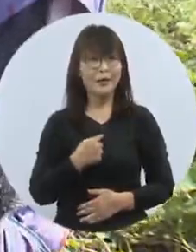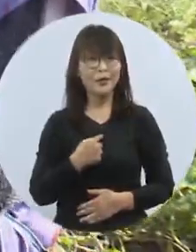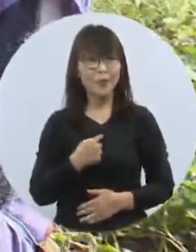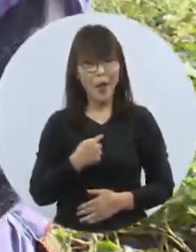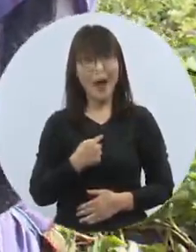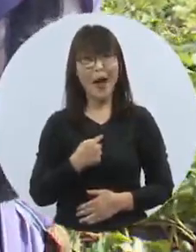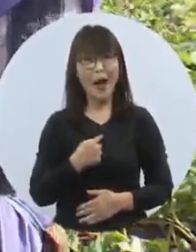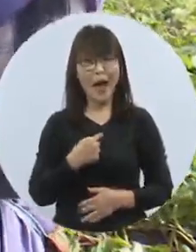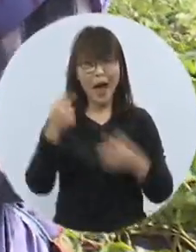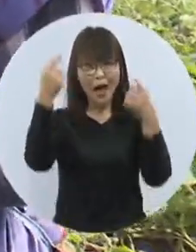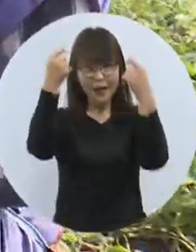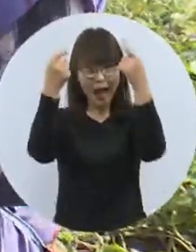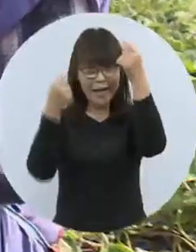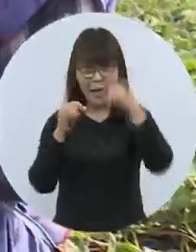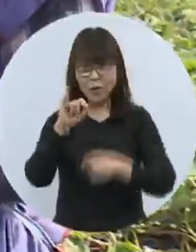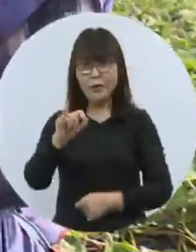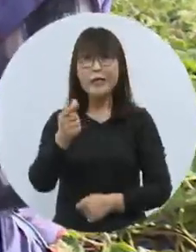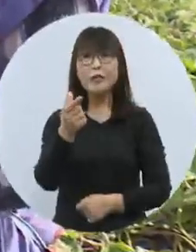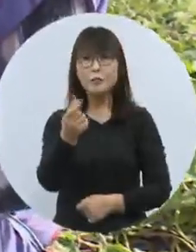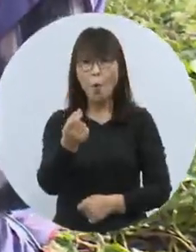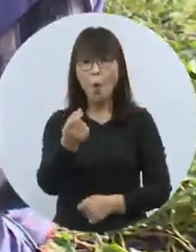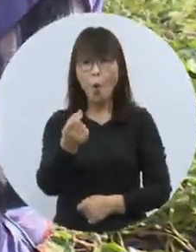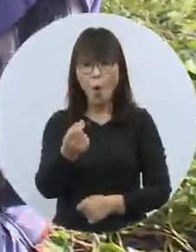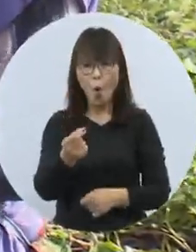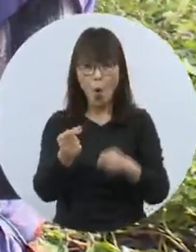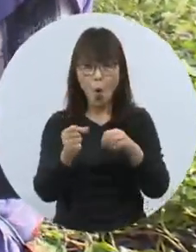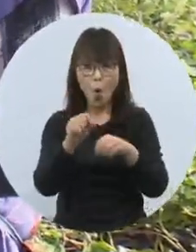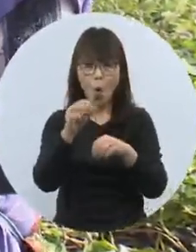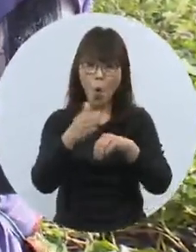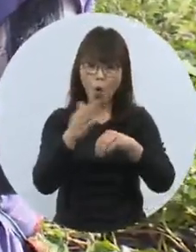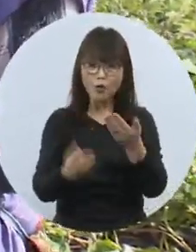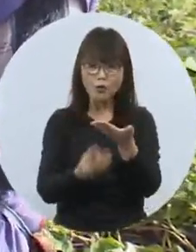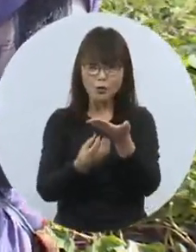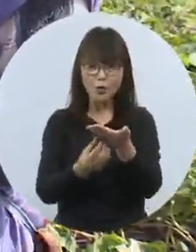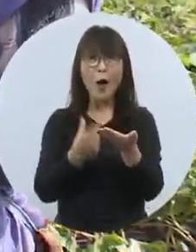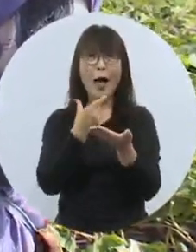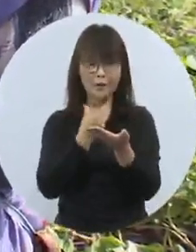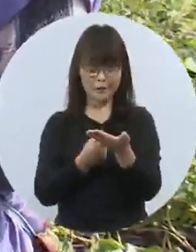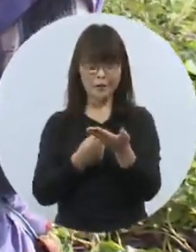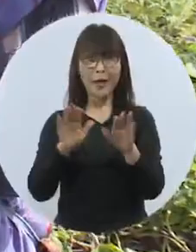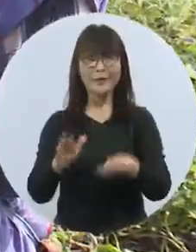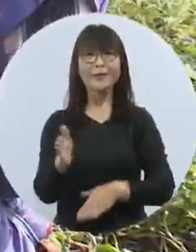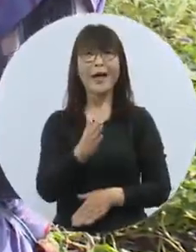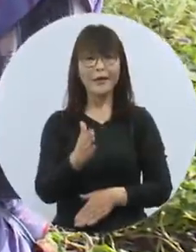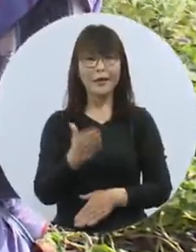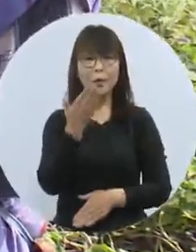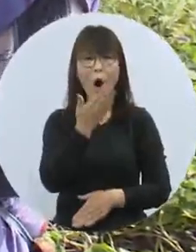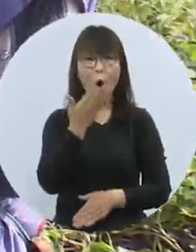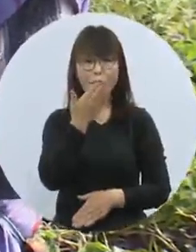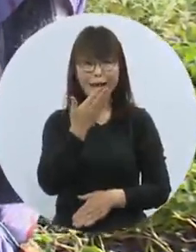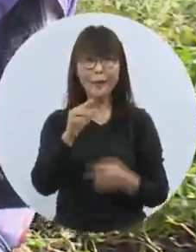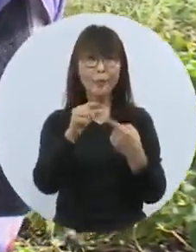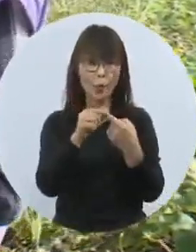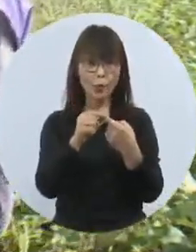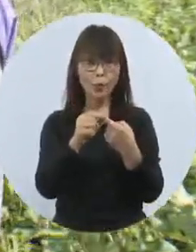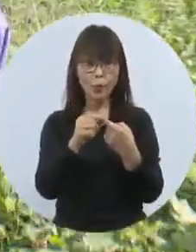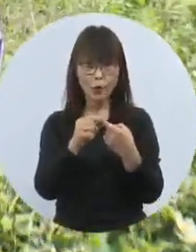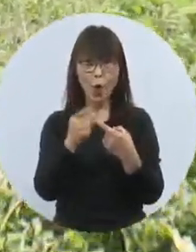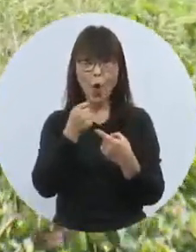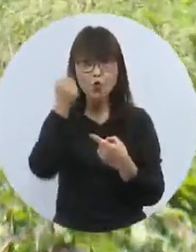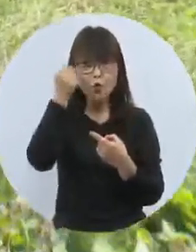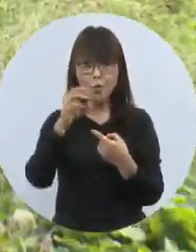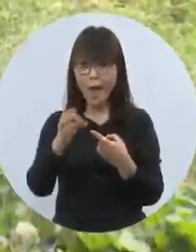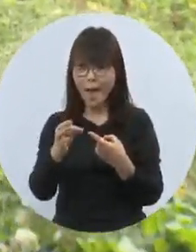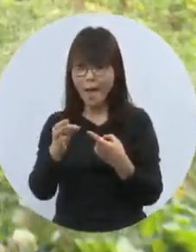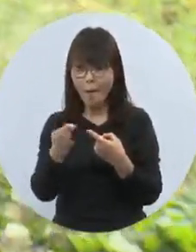く大学芋を作るの好きだったんですけど、このところお砂糖と梅で煮るん